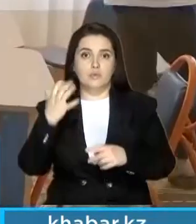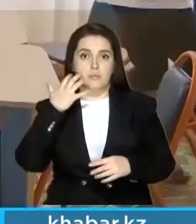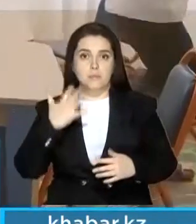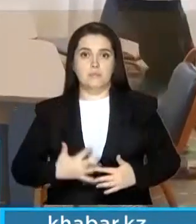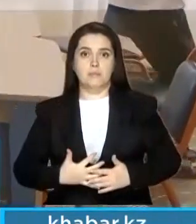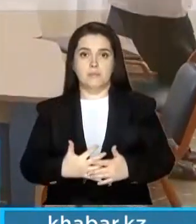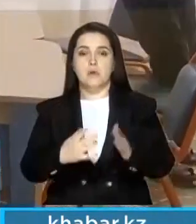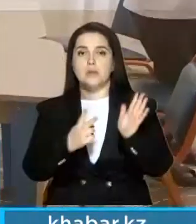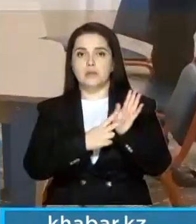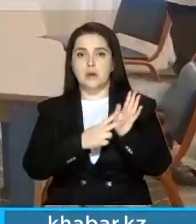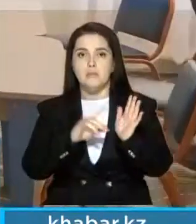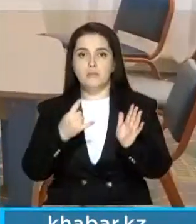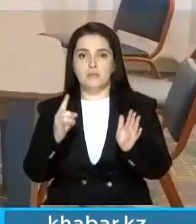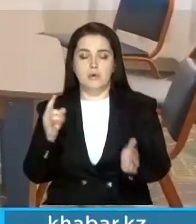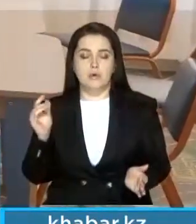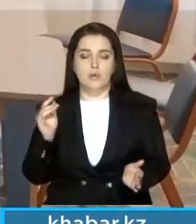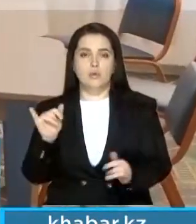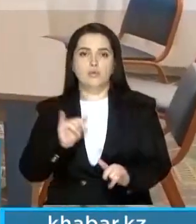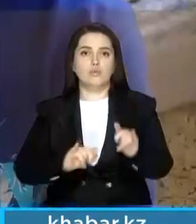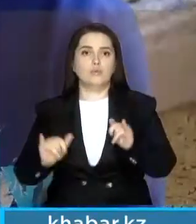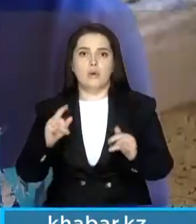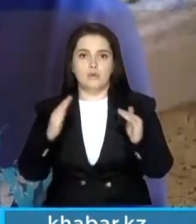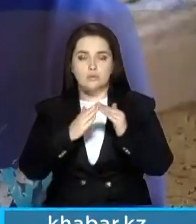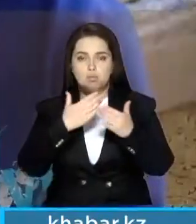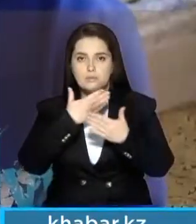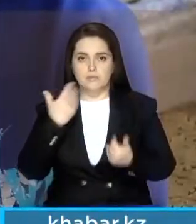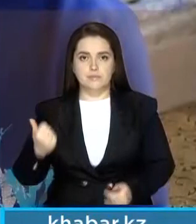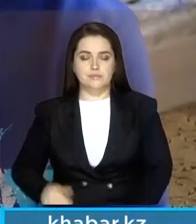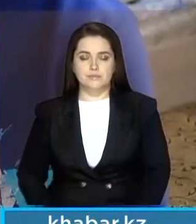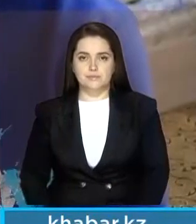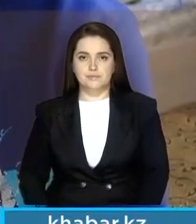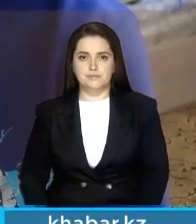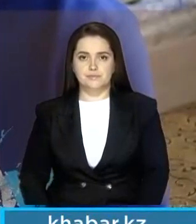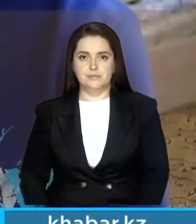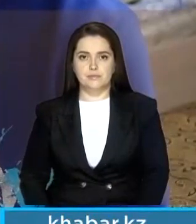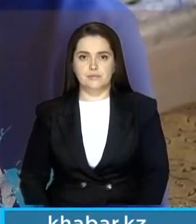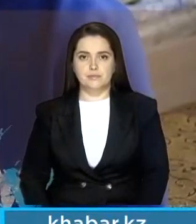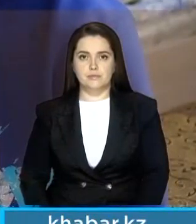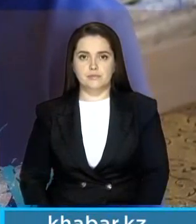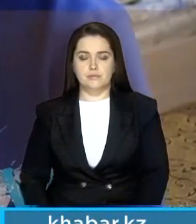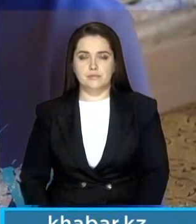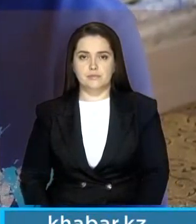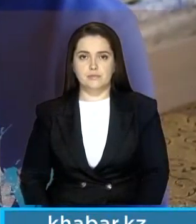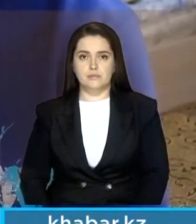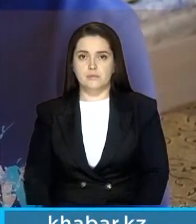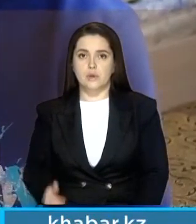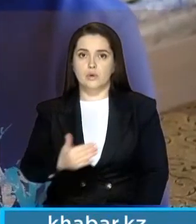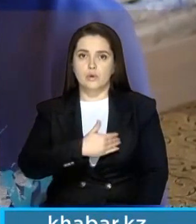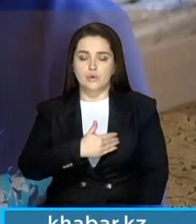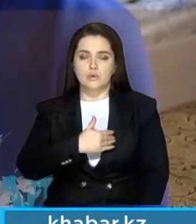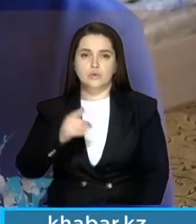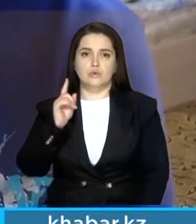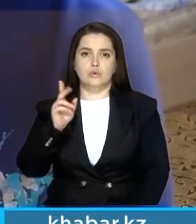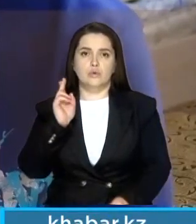7-м ребенком, и ей больше некуда идти. Как бы услышали меня, чтобы этот, может, хоть какое-то где-то, что